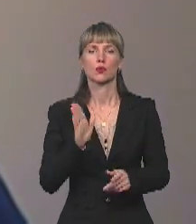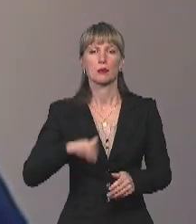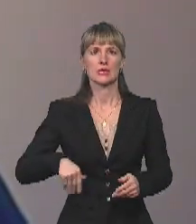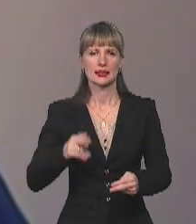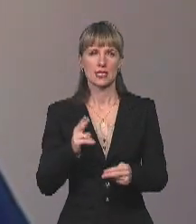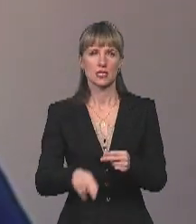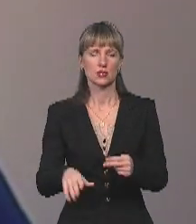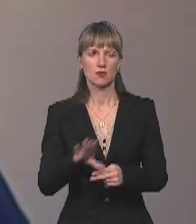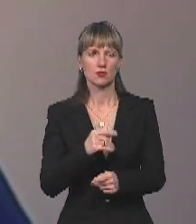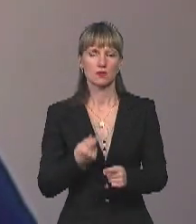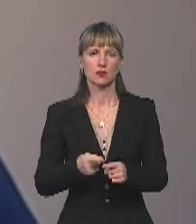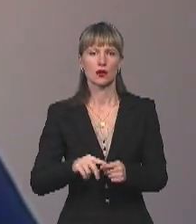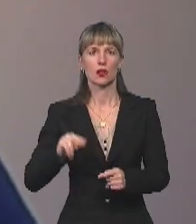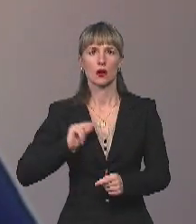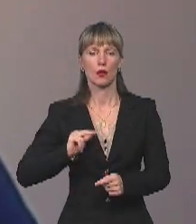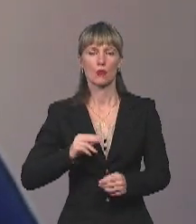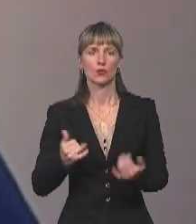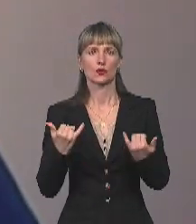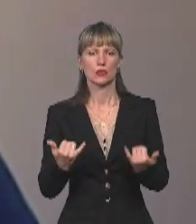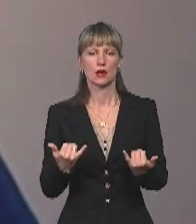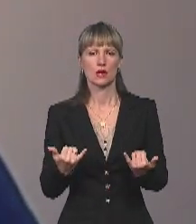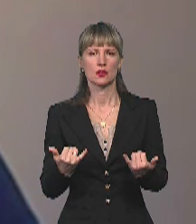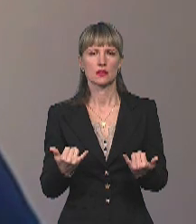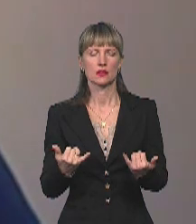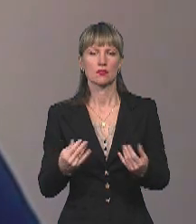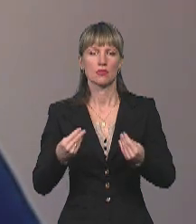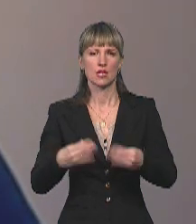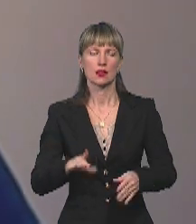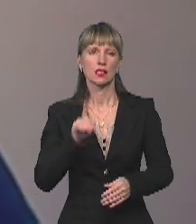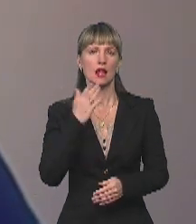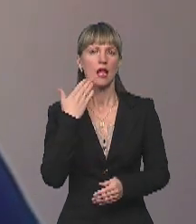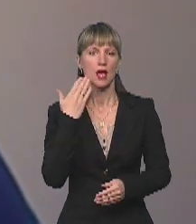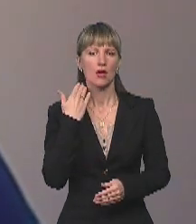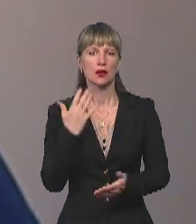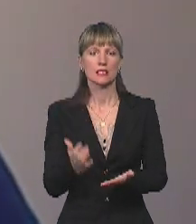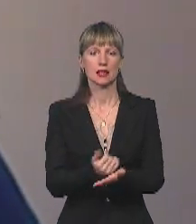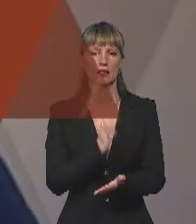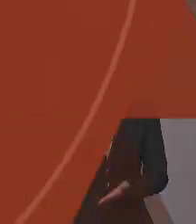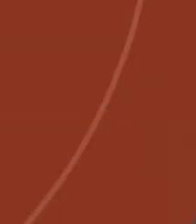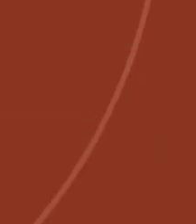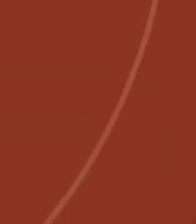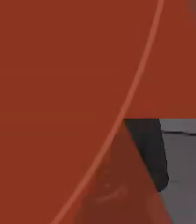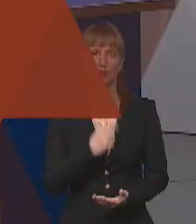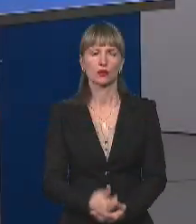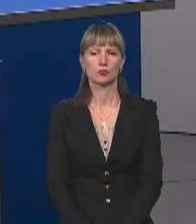цього всього. Роботу зараз втратити легко, знайти буде важко.